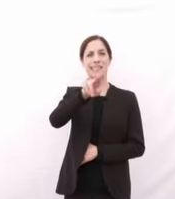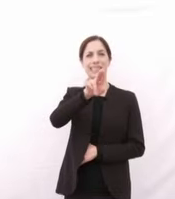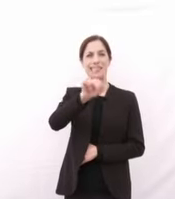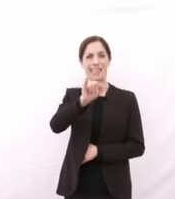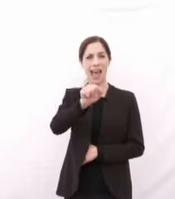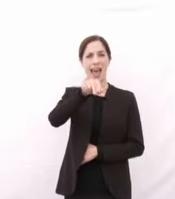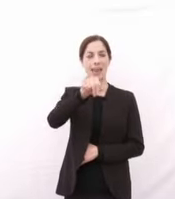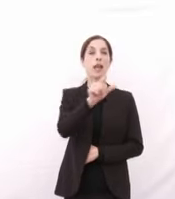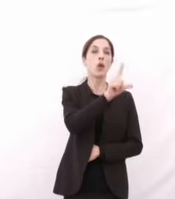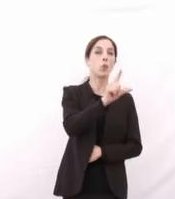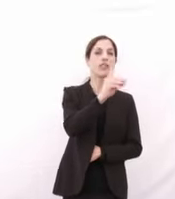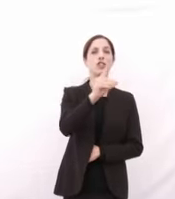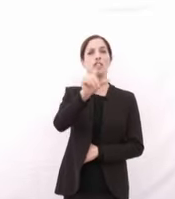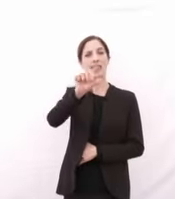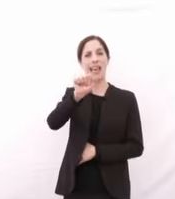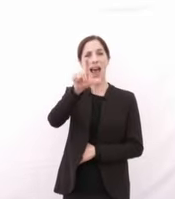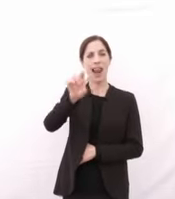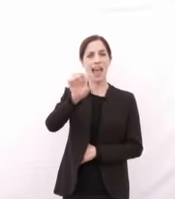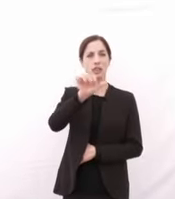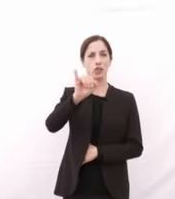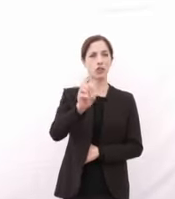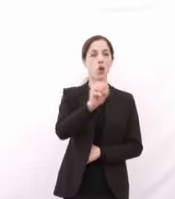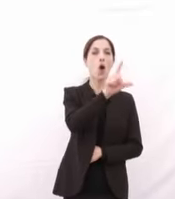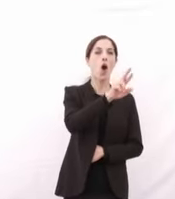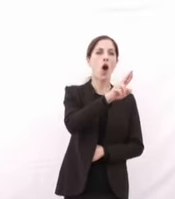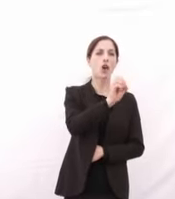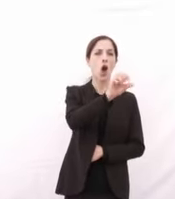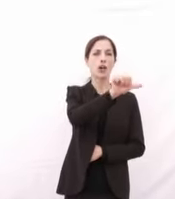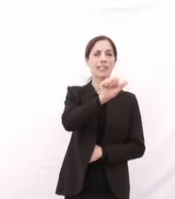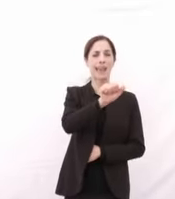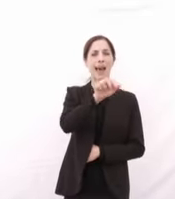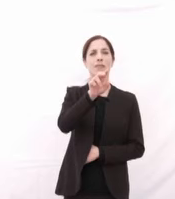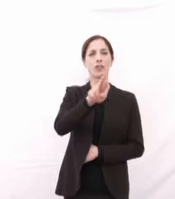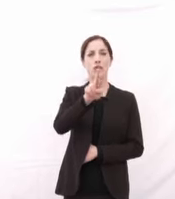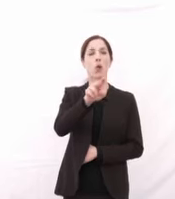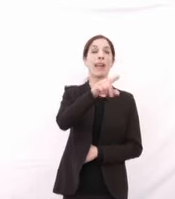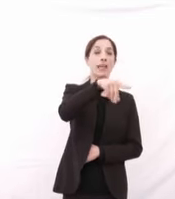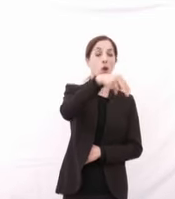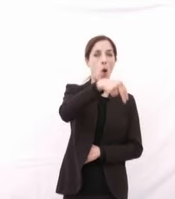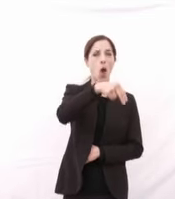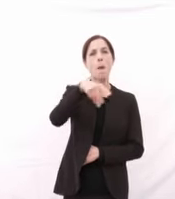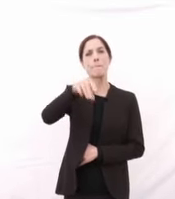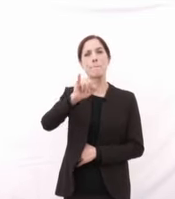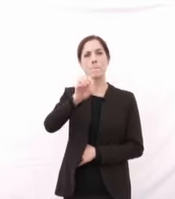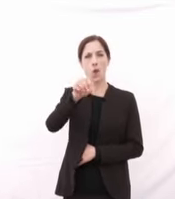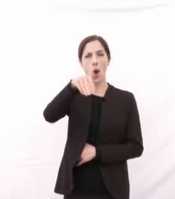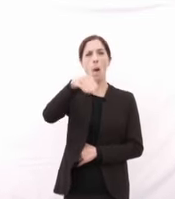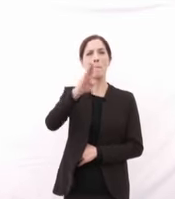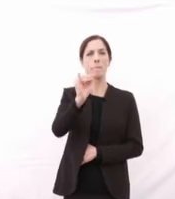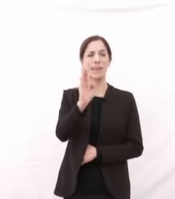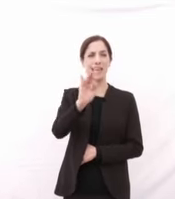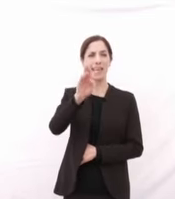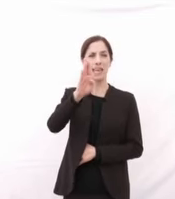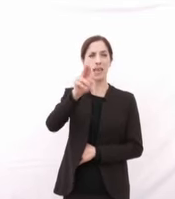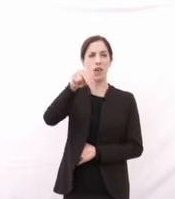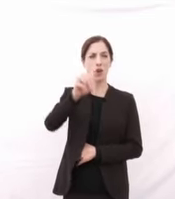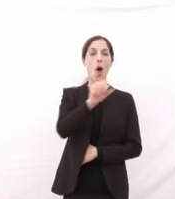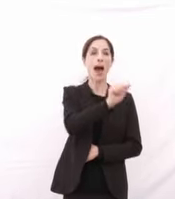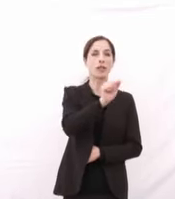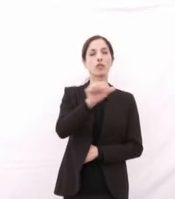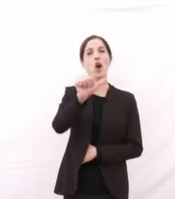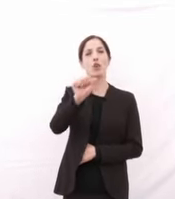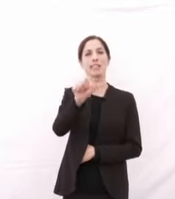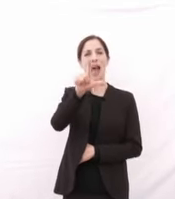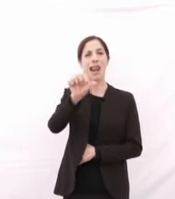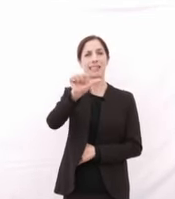Luigi D'Alessio. Rosa Visone. Nicolò Piombino. Antonio Salzano. Pio La